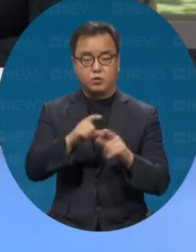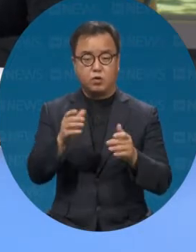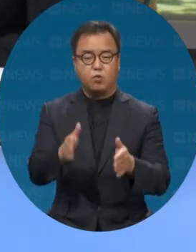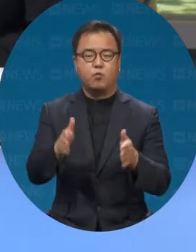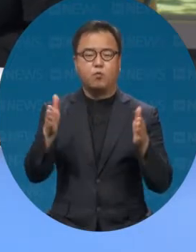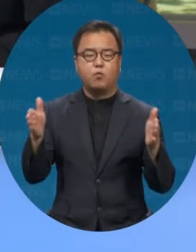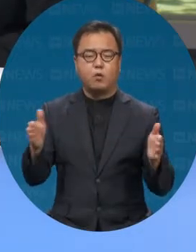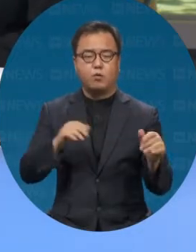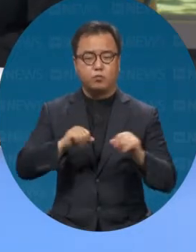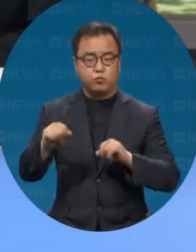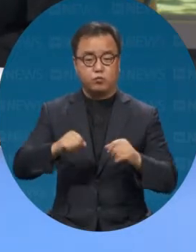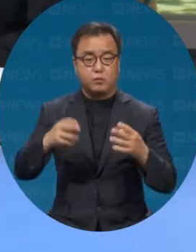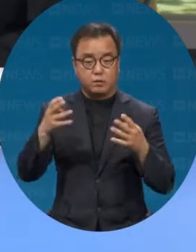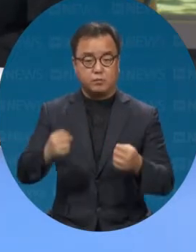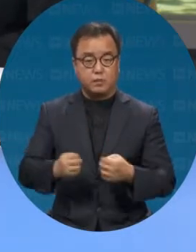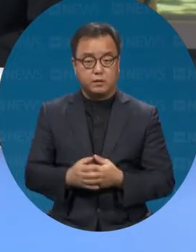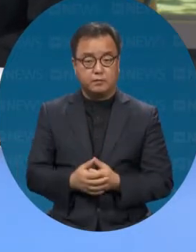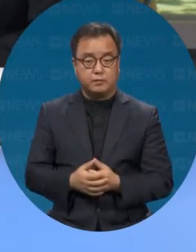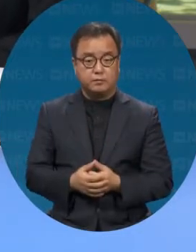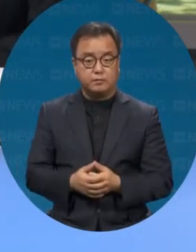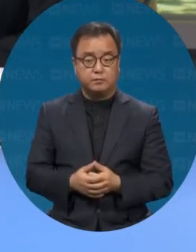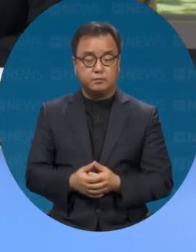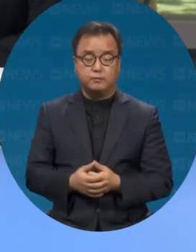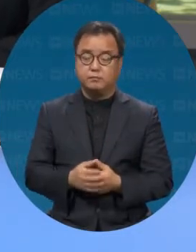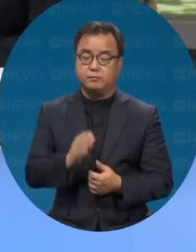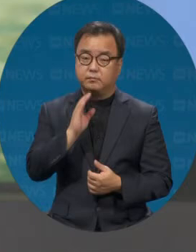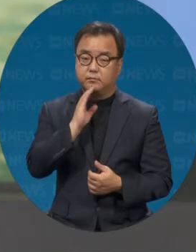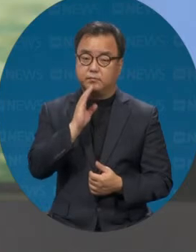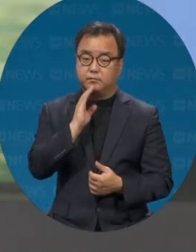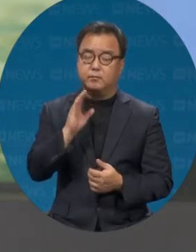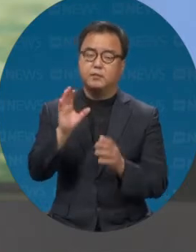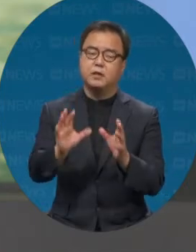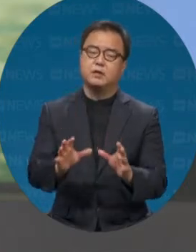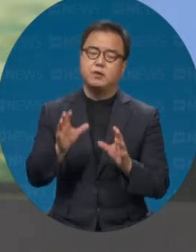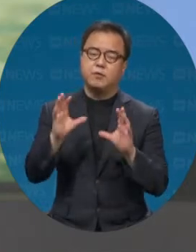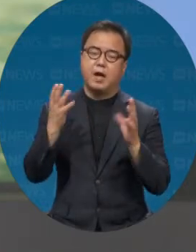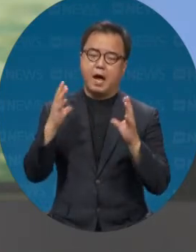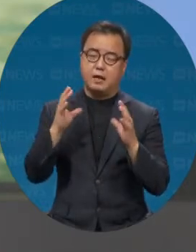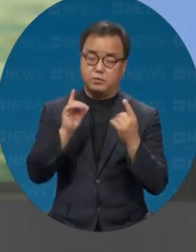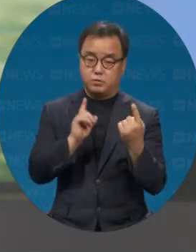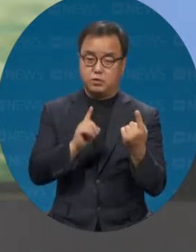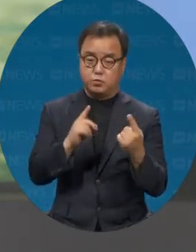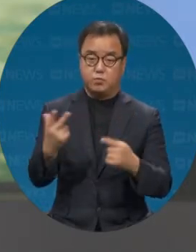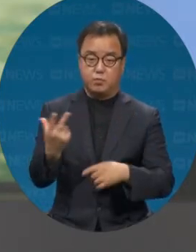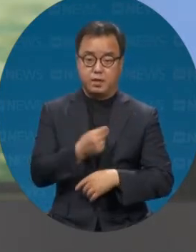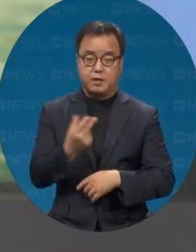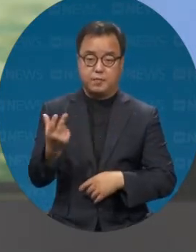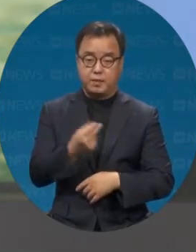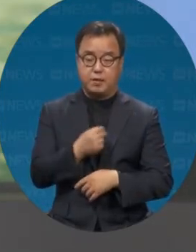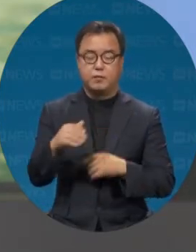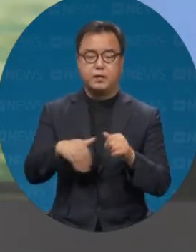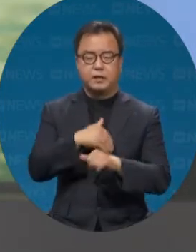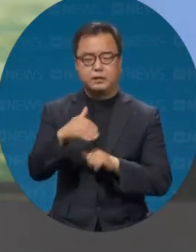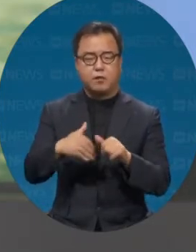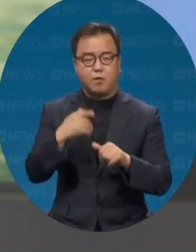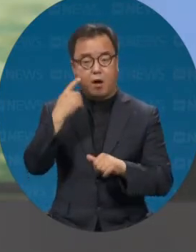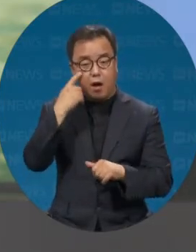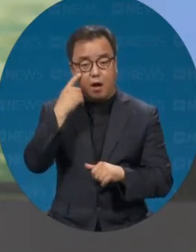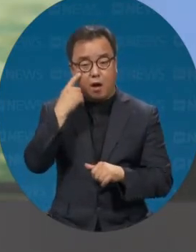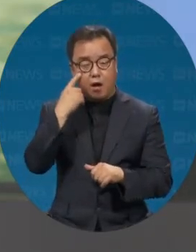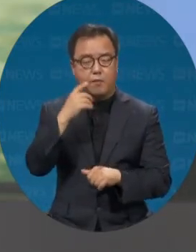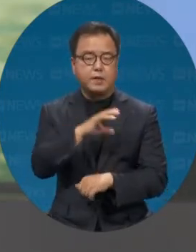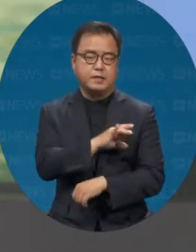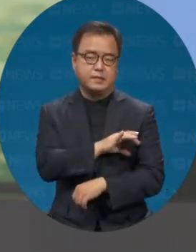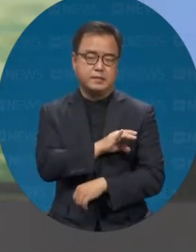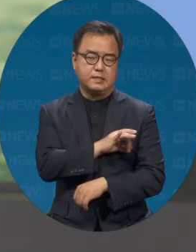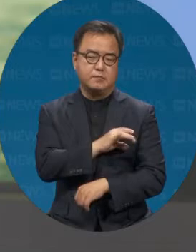움직임이 지금 다양한 국가에서 나타나고 있거든요. 네, 그렇습니다. 전 세계 아동을 대상으로 한 백신 접종 추이를 살펴보면요.